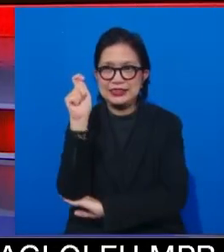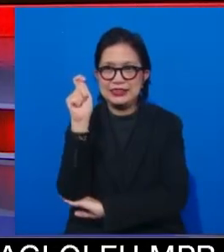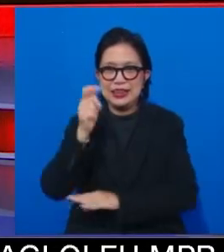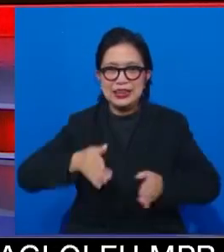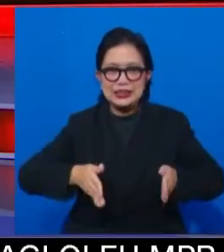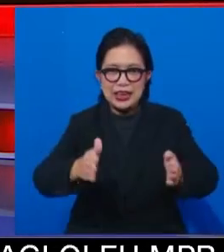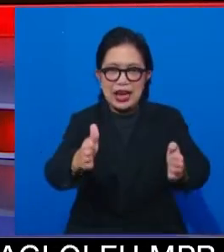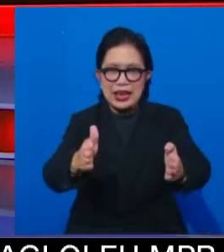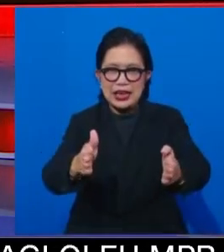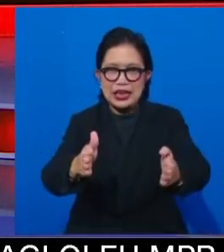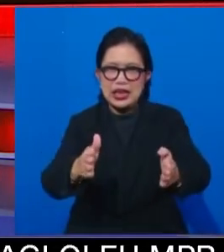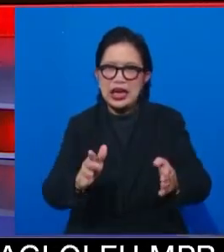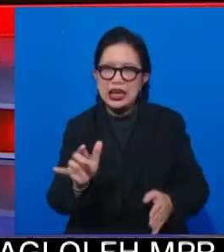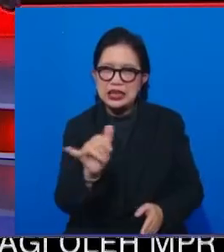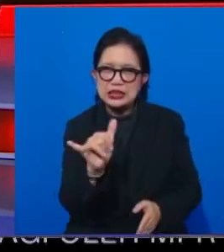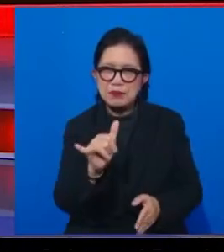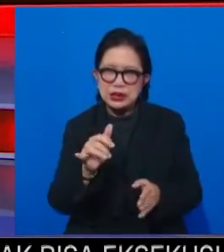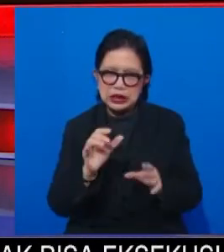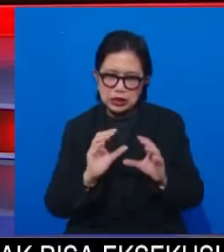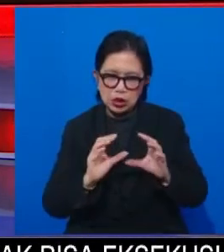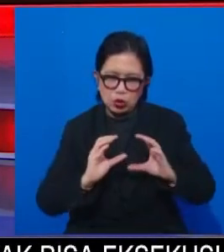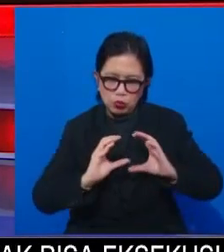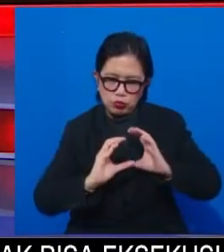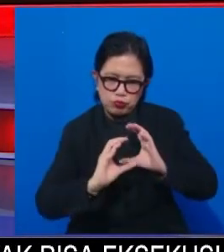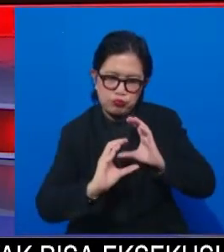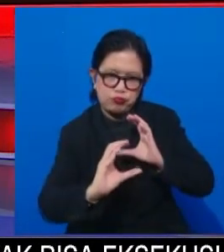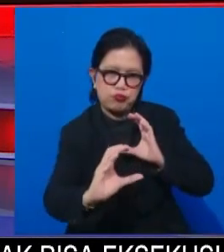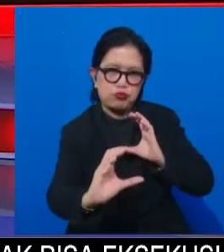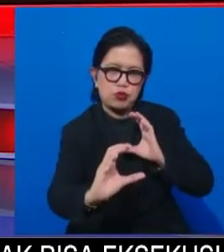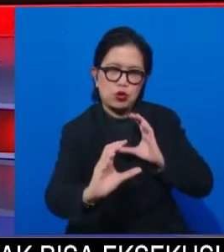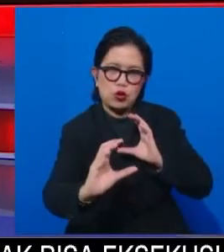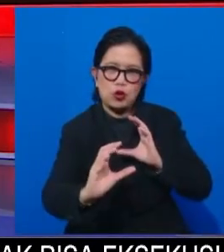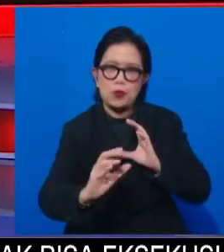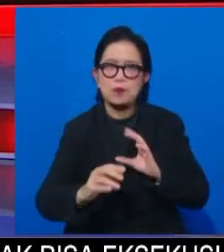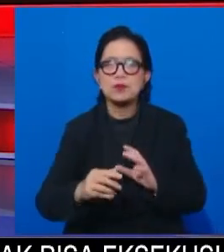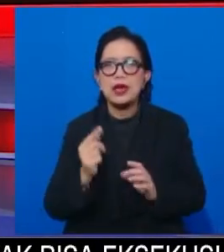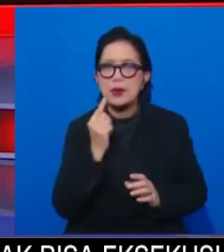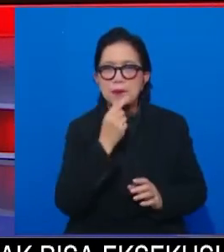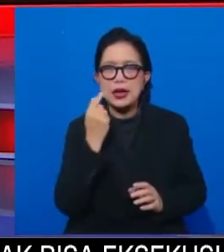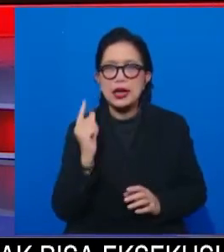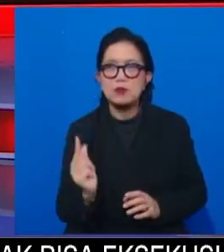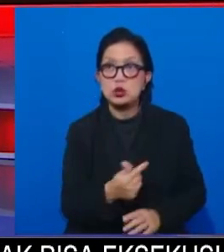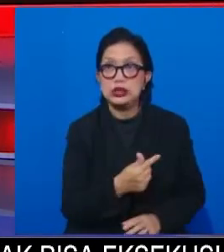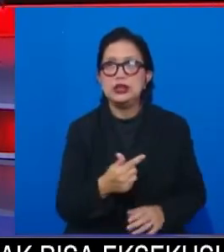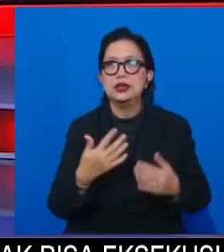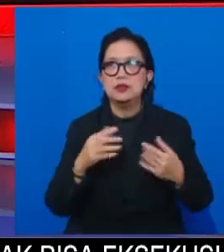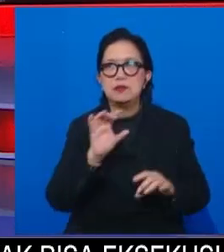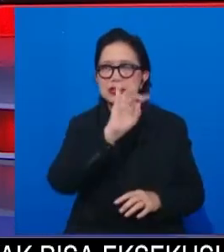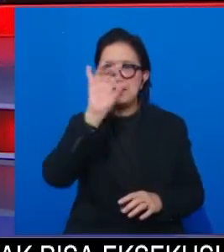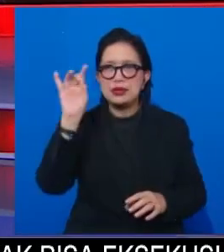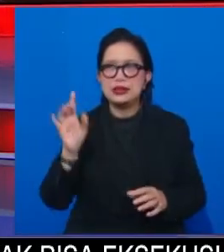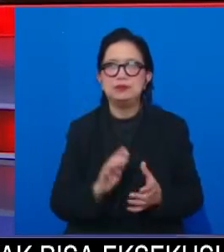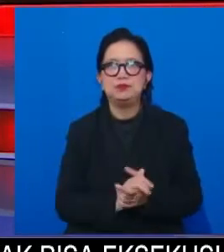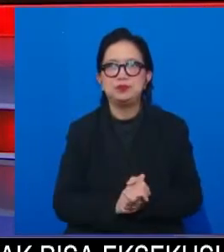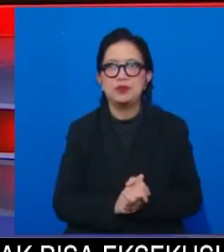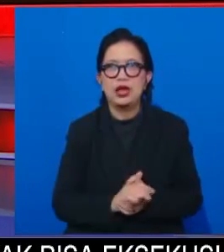menjadi semacam lorong dengan nuansa merah putih. Kalau di Purworejo, Jawa Tengah, jalan di persawahan sepanjang 1,4 km dipasangi